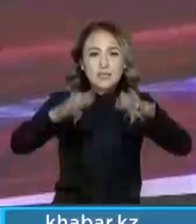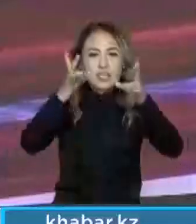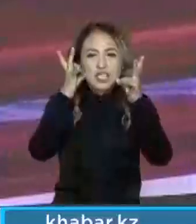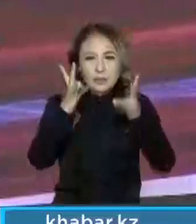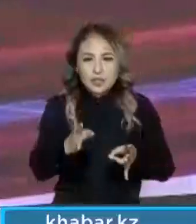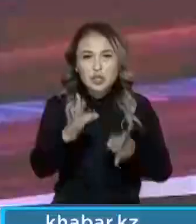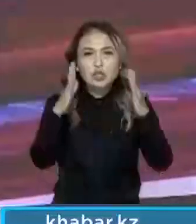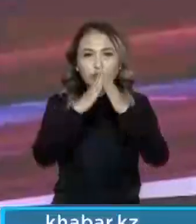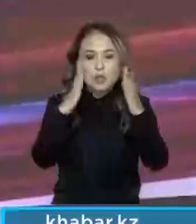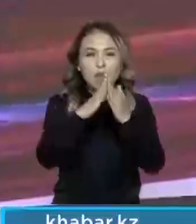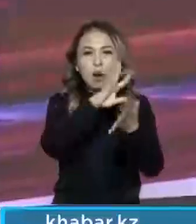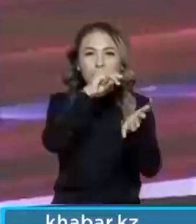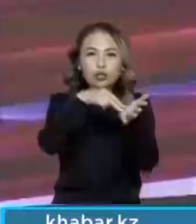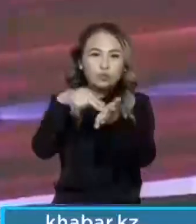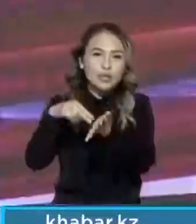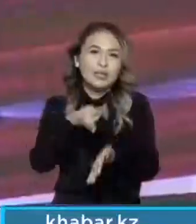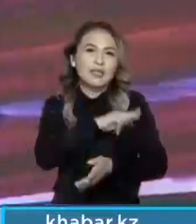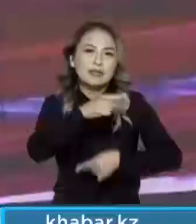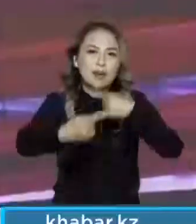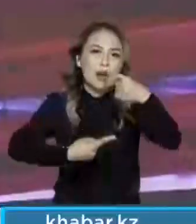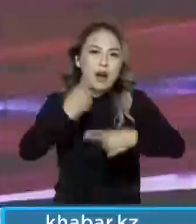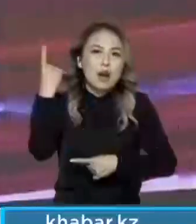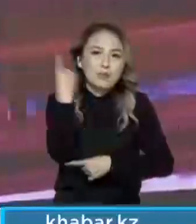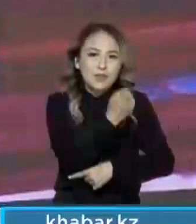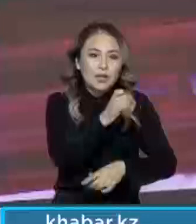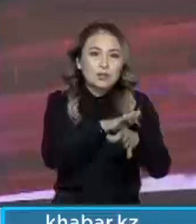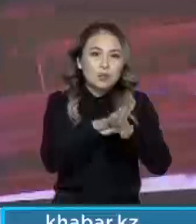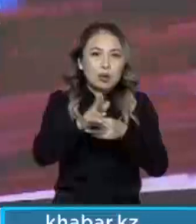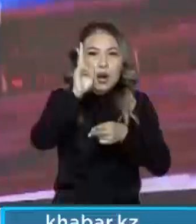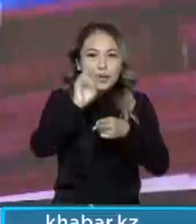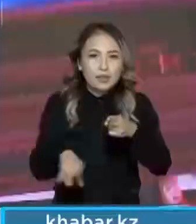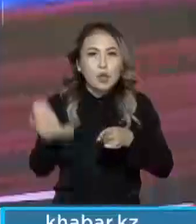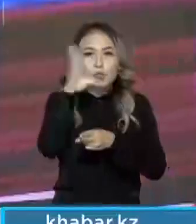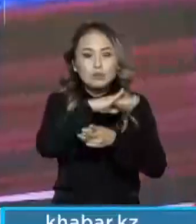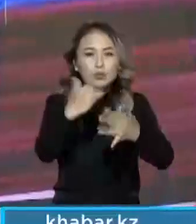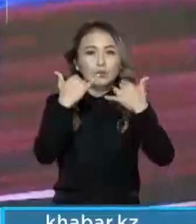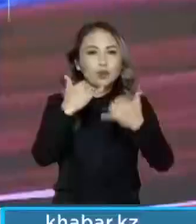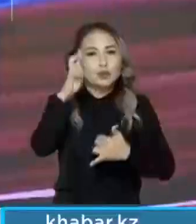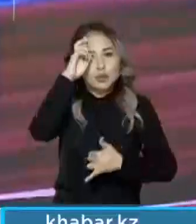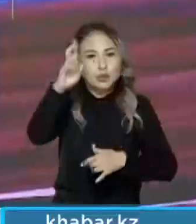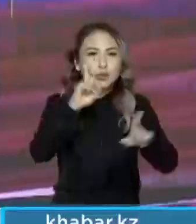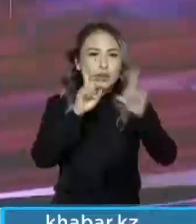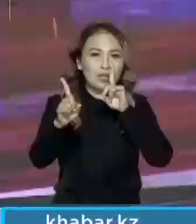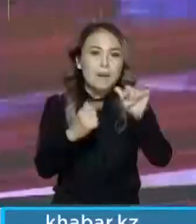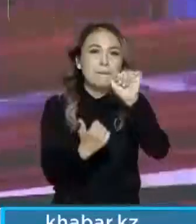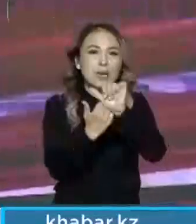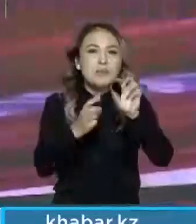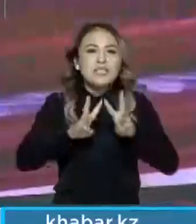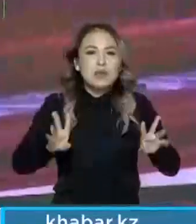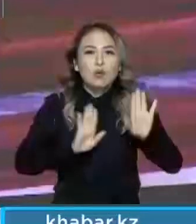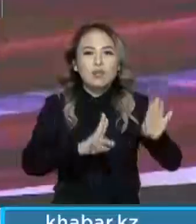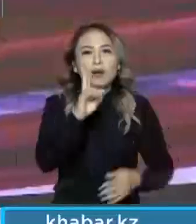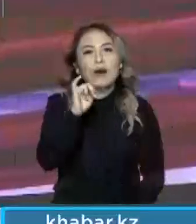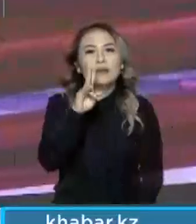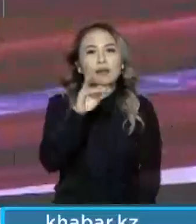Тасқыннан зардап шеккен үйлерді бағалау жұмыстары келесі аптада толық аяқталуы мүмкін. Мұны бүгін үкімет отырысында